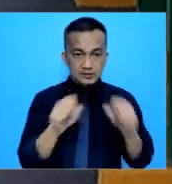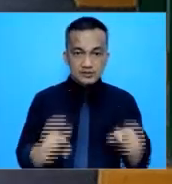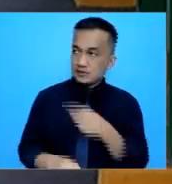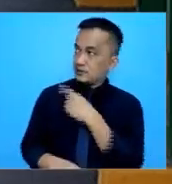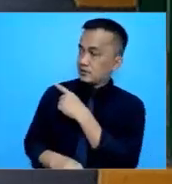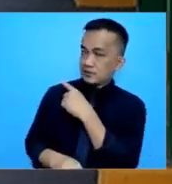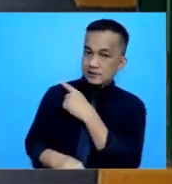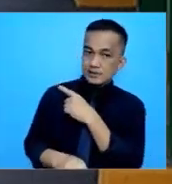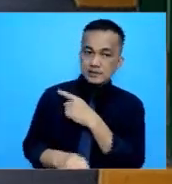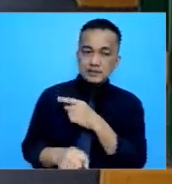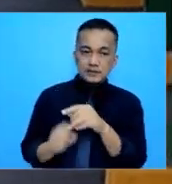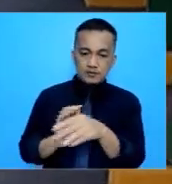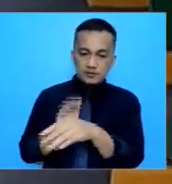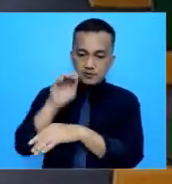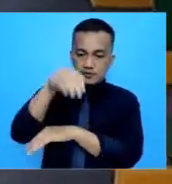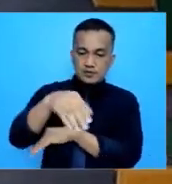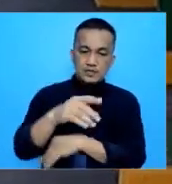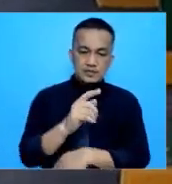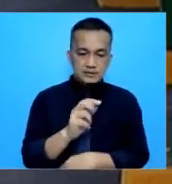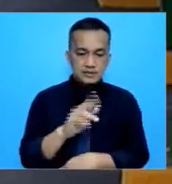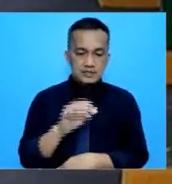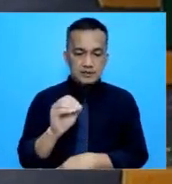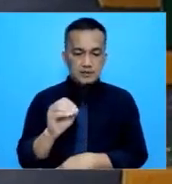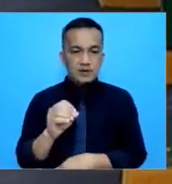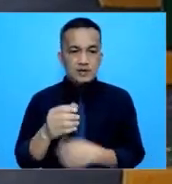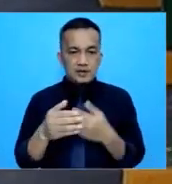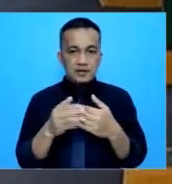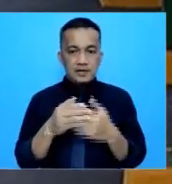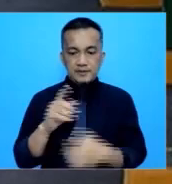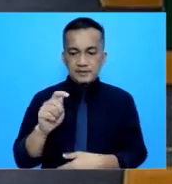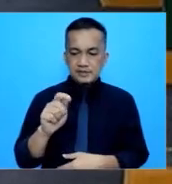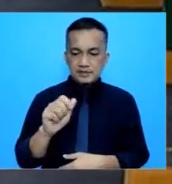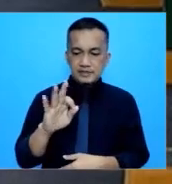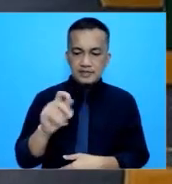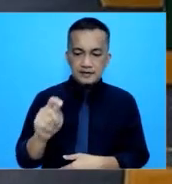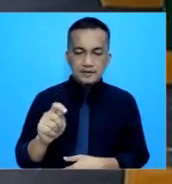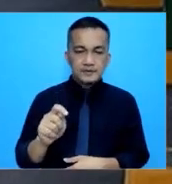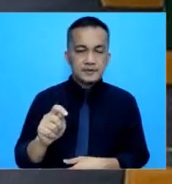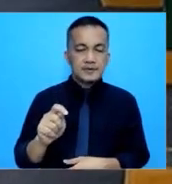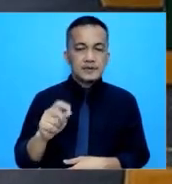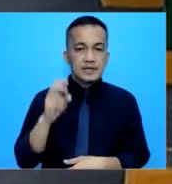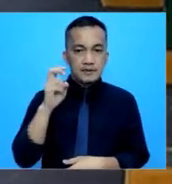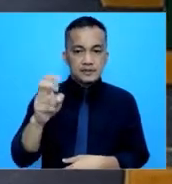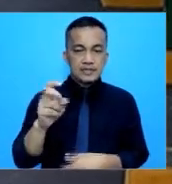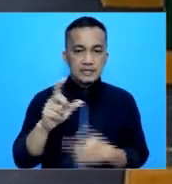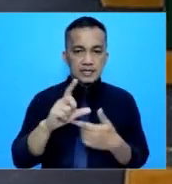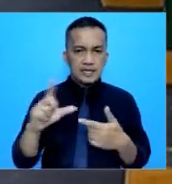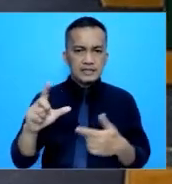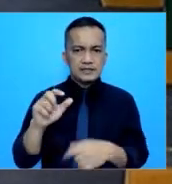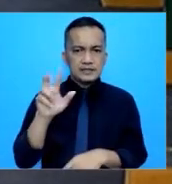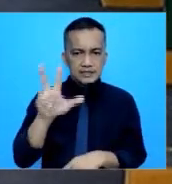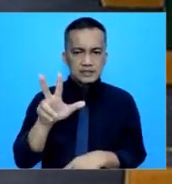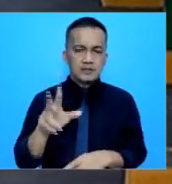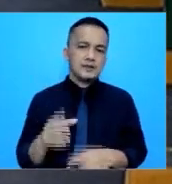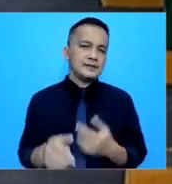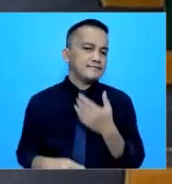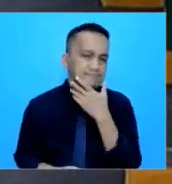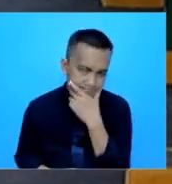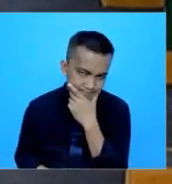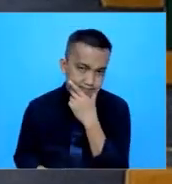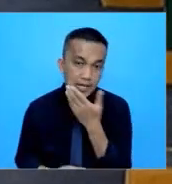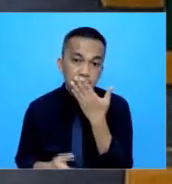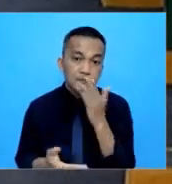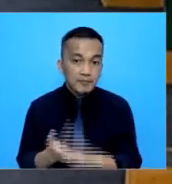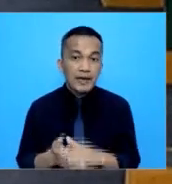tramo flyover na malapit din sa Taft Avenue Station ng MRT Line 3. Pero alam mo, ang bad news, katulad nga na nabanggit mo, pagpasok